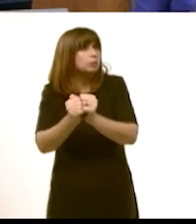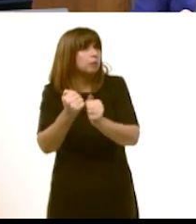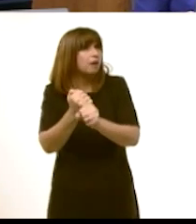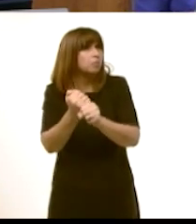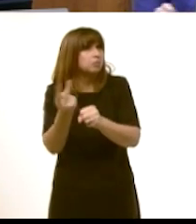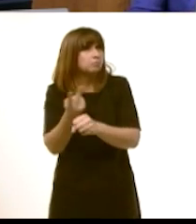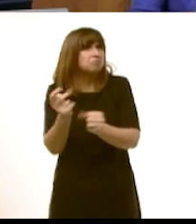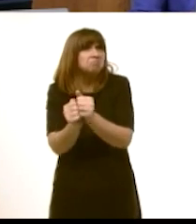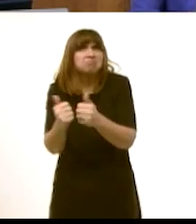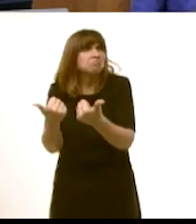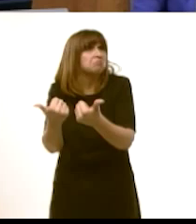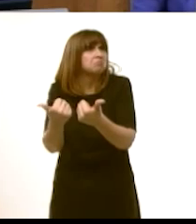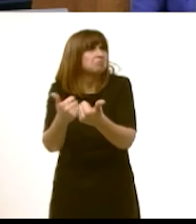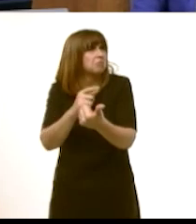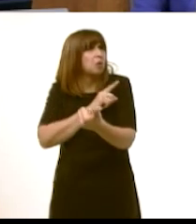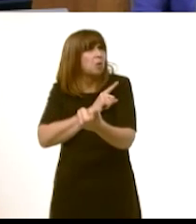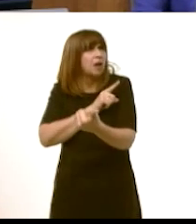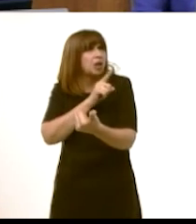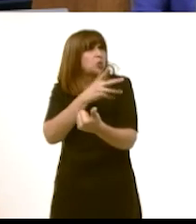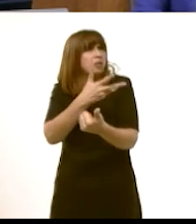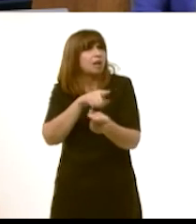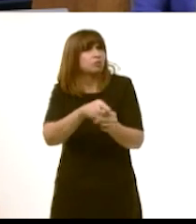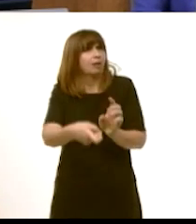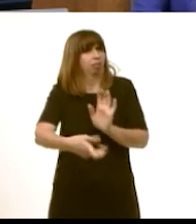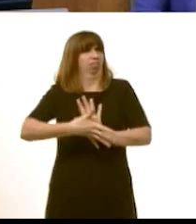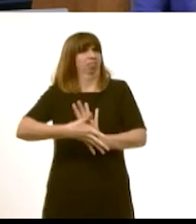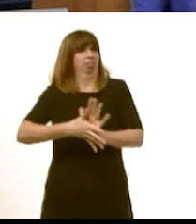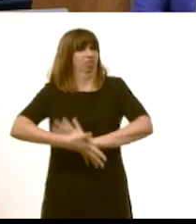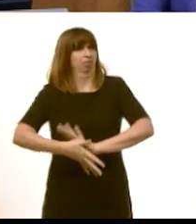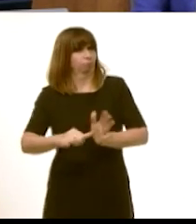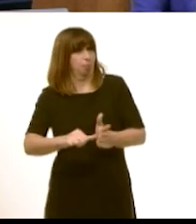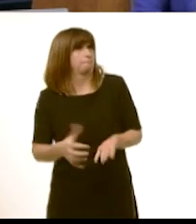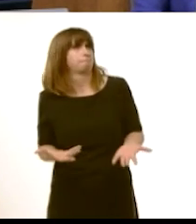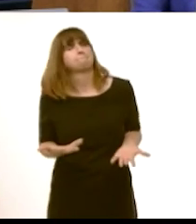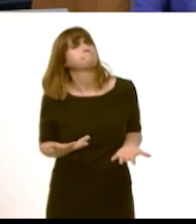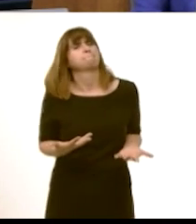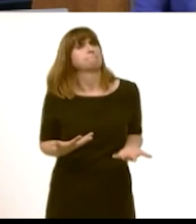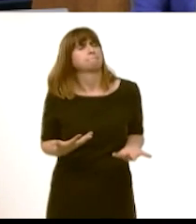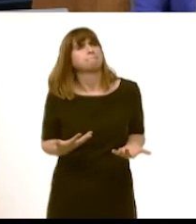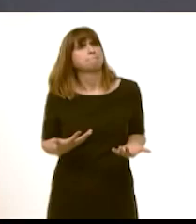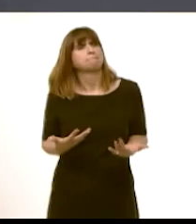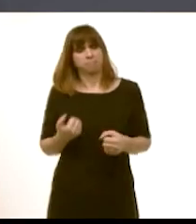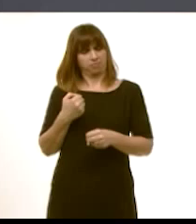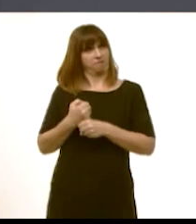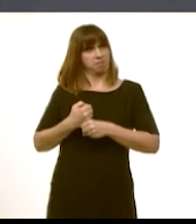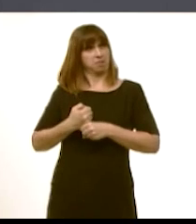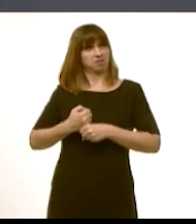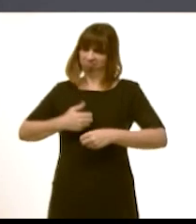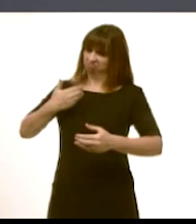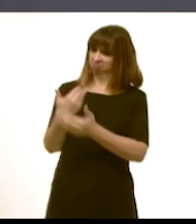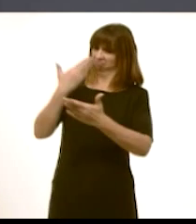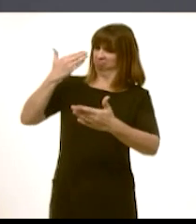cael ei ystyried fel broblem. Mae dwi'n rhywbeth mae Llywodraeth wedi mynnu i doctoriaid i wneud. Oedd hwn yn gytundeb rhwng doctoriaid